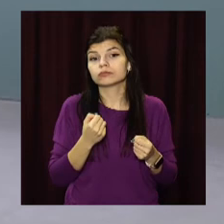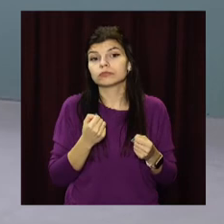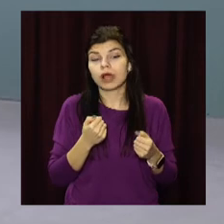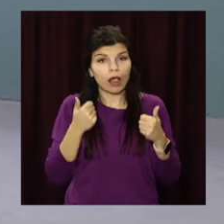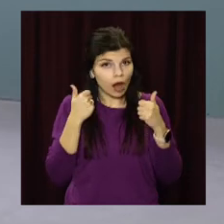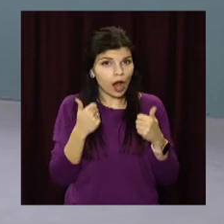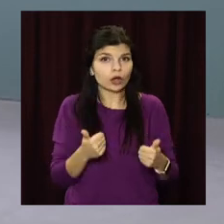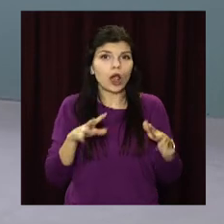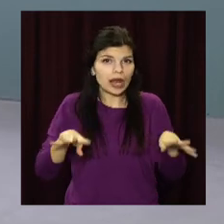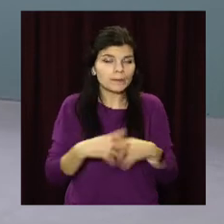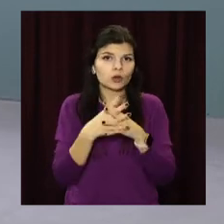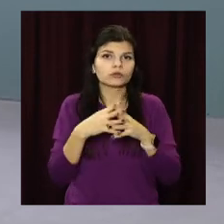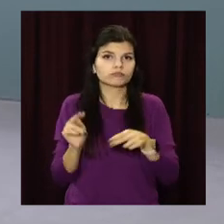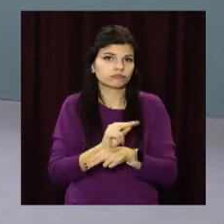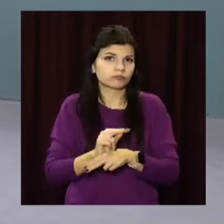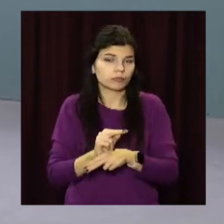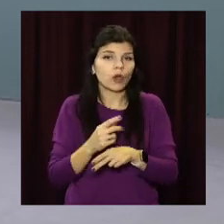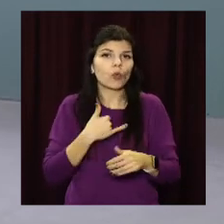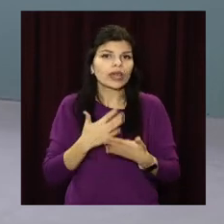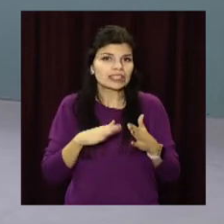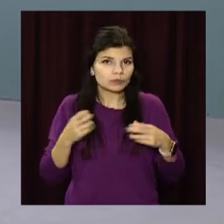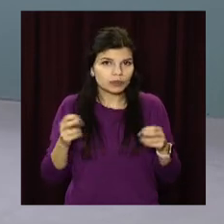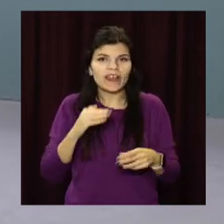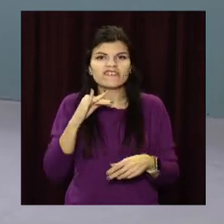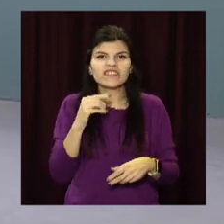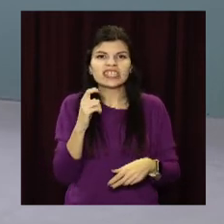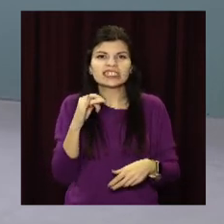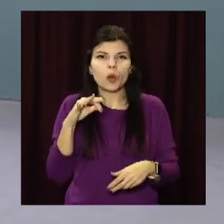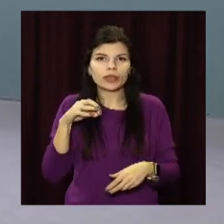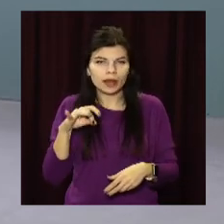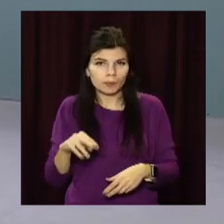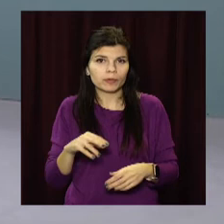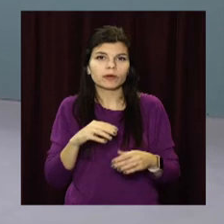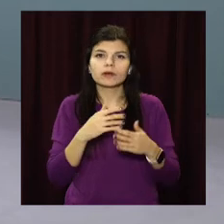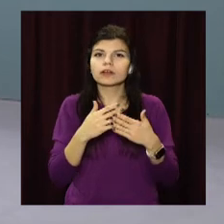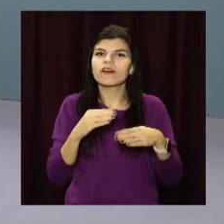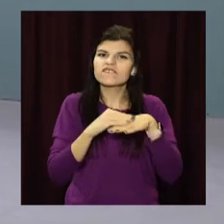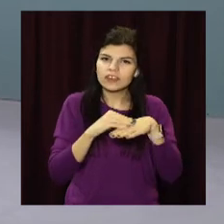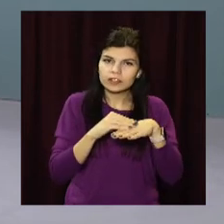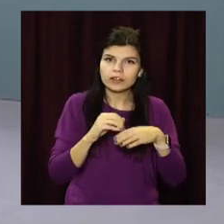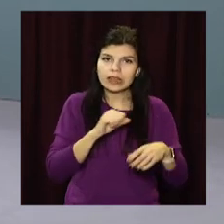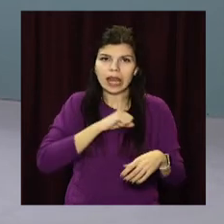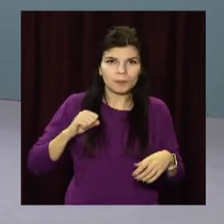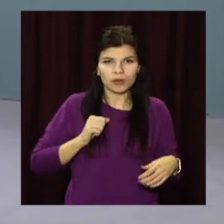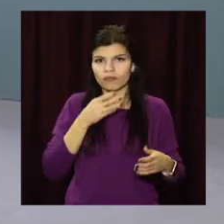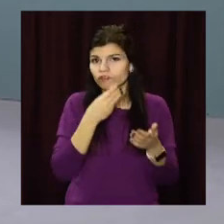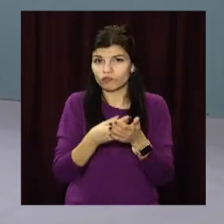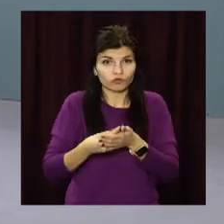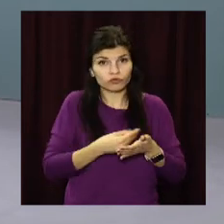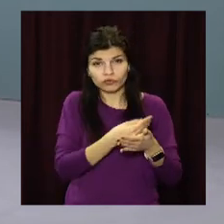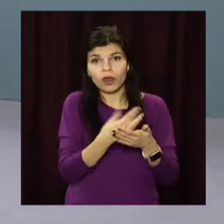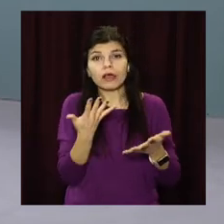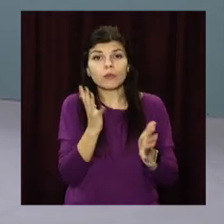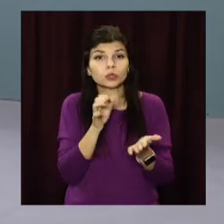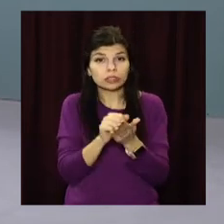получить хорошую реабилитационную терапию. У нас есть специалисты, физиотерапевты, физичные терапевты, эрготерапевты, которые будут